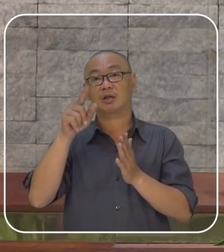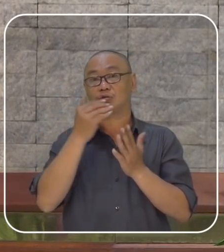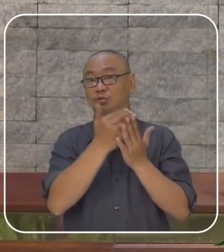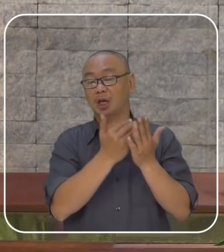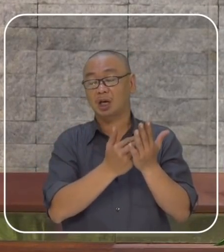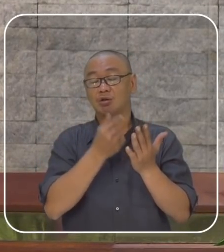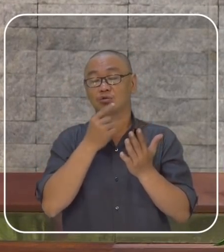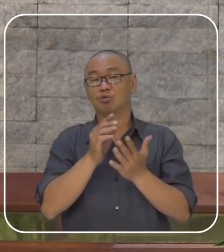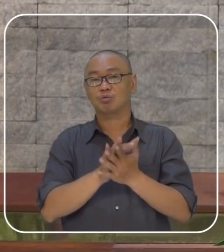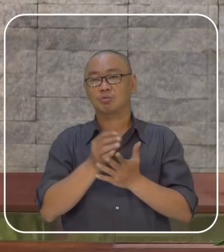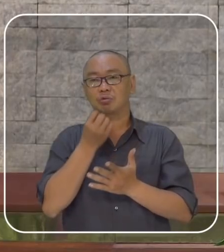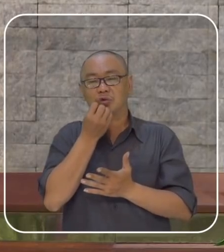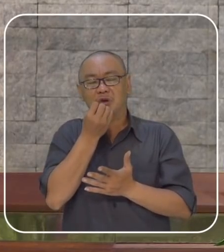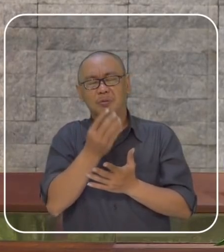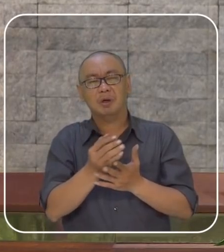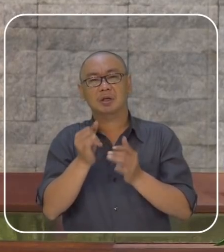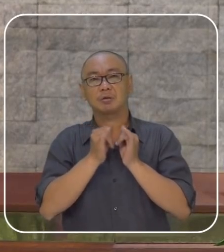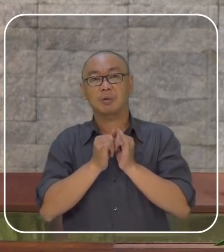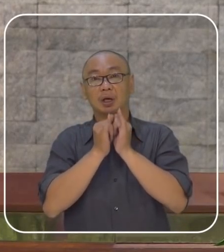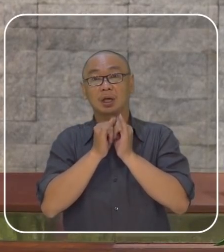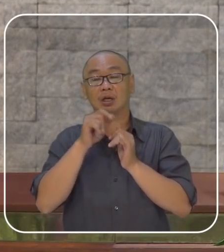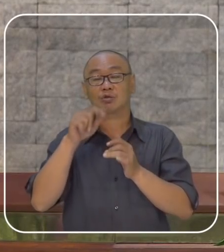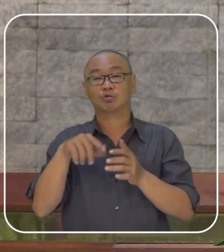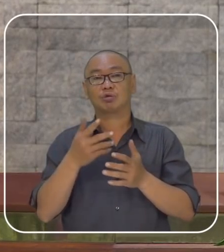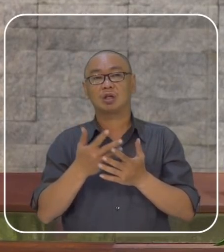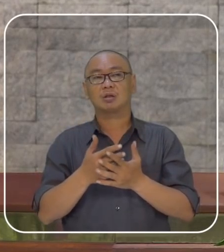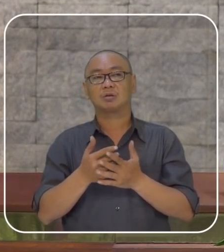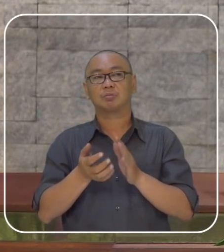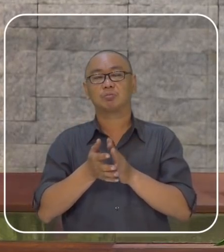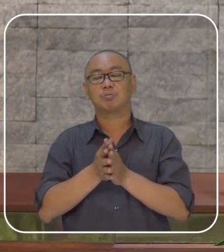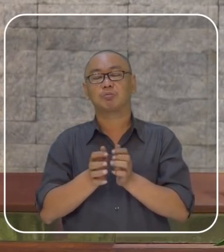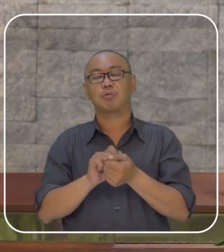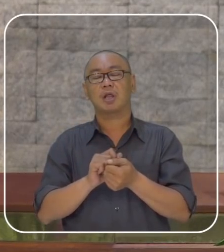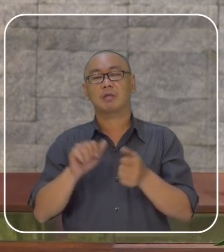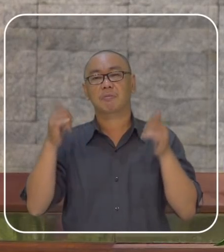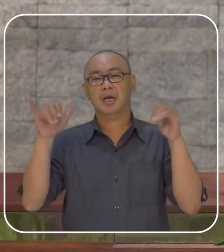syarat perlengkapan ibadah sekarang telah dipermainkan.